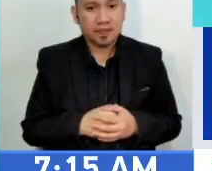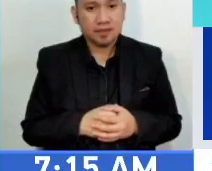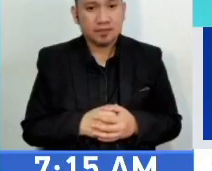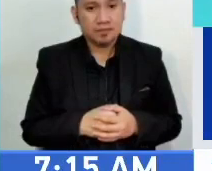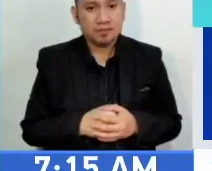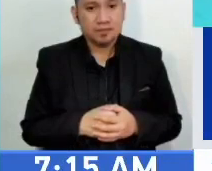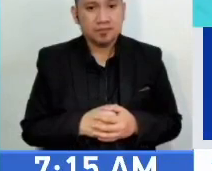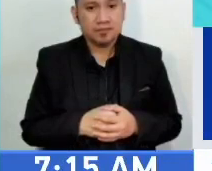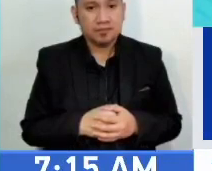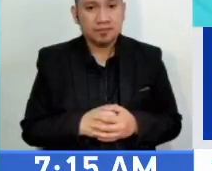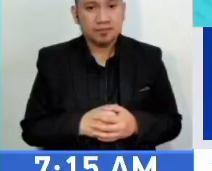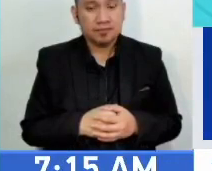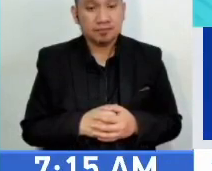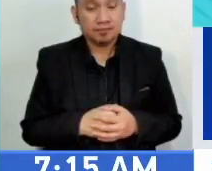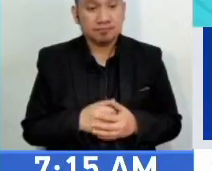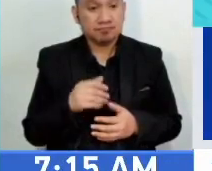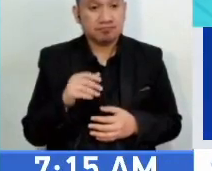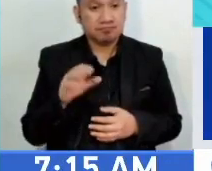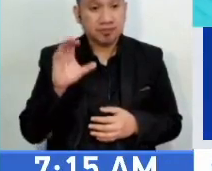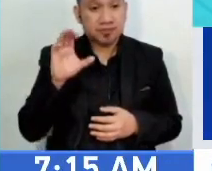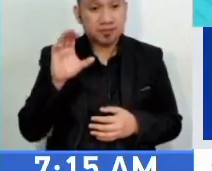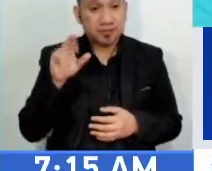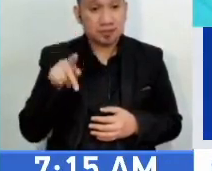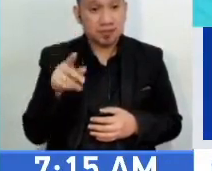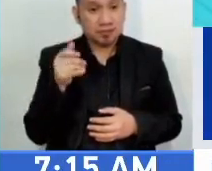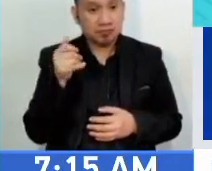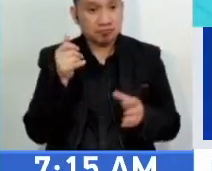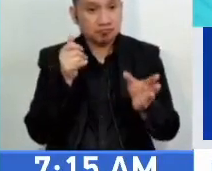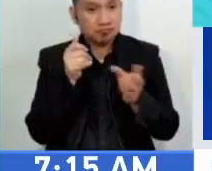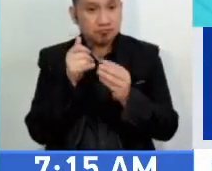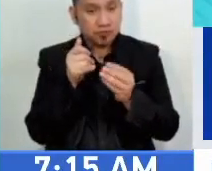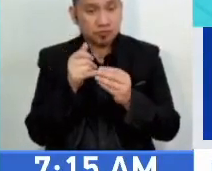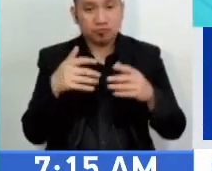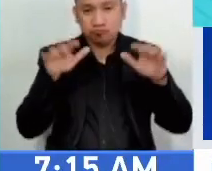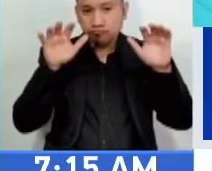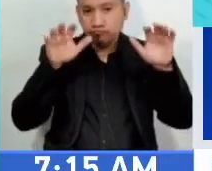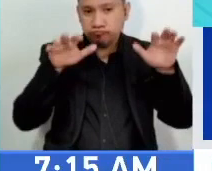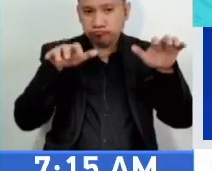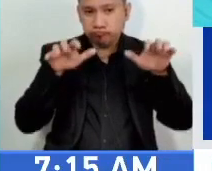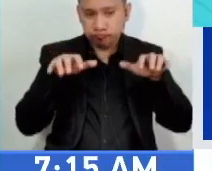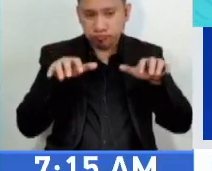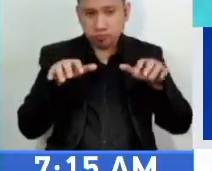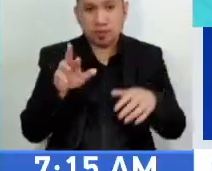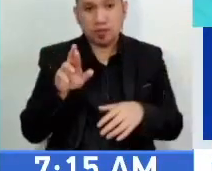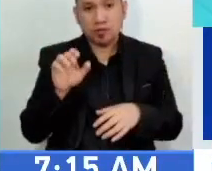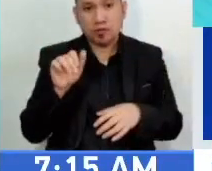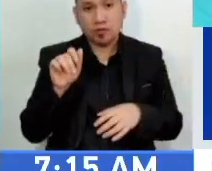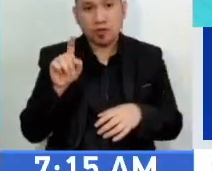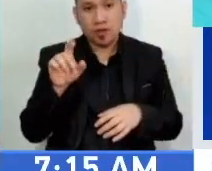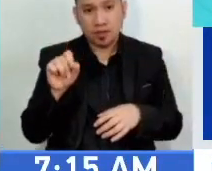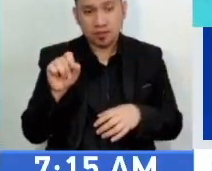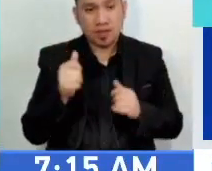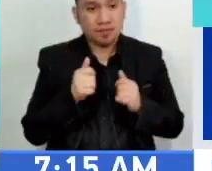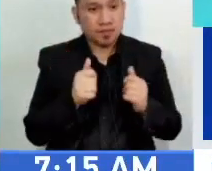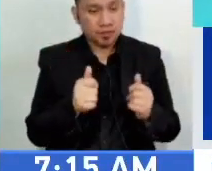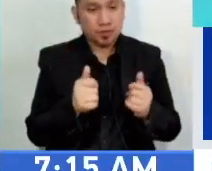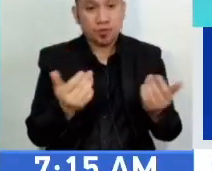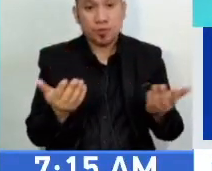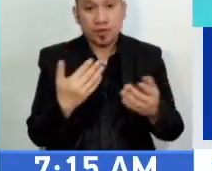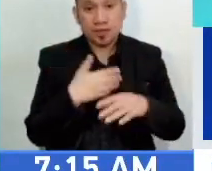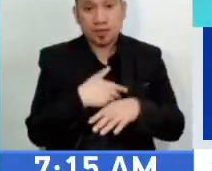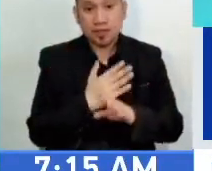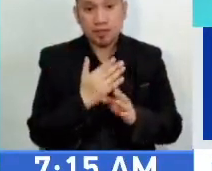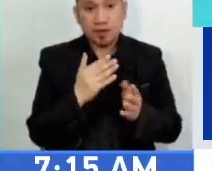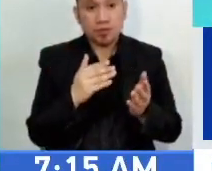Sa kuha ng cellphone video, makikita ang hagupit ng hangin at ulan sa Roas Avenue sa Davao City. Nilipad ang mga tent, plastic na mesa